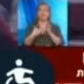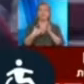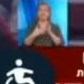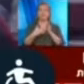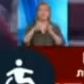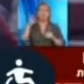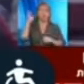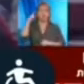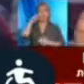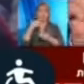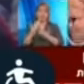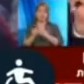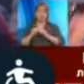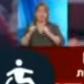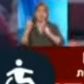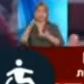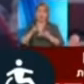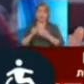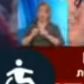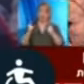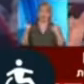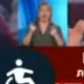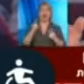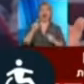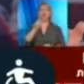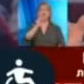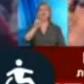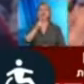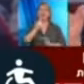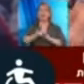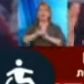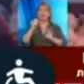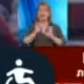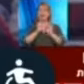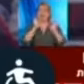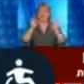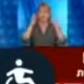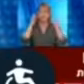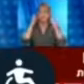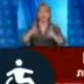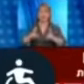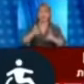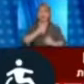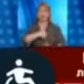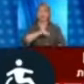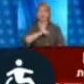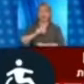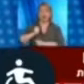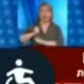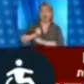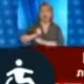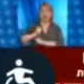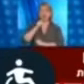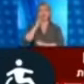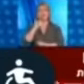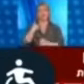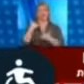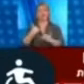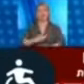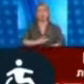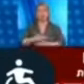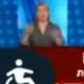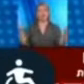היינו במקום אחר לגמרי, משהו כמו שעתיים לפני תחילת המתקפה, שבק וצהל. נכון, דני, אנחנו חושפים הערב